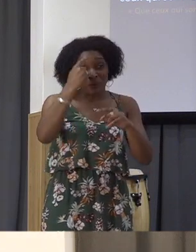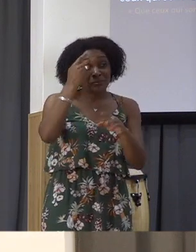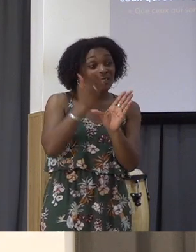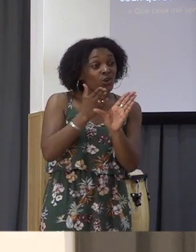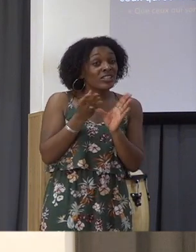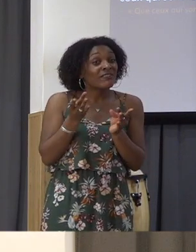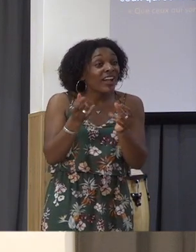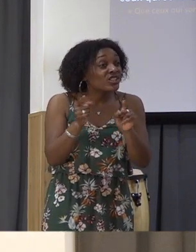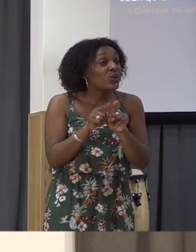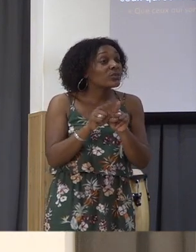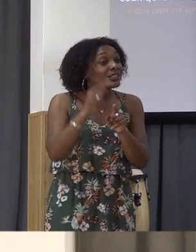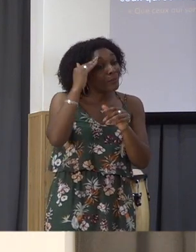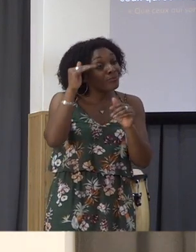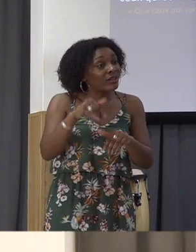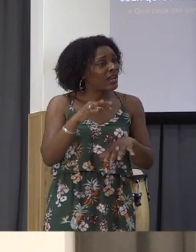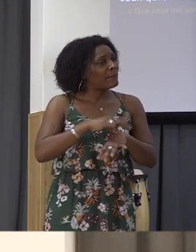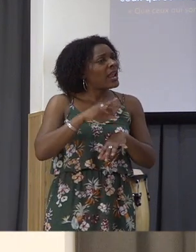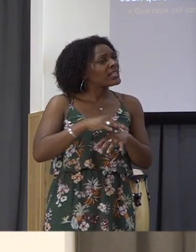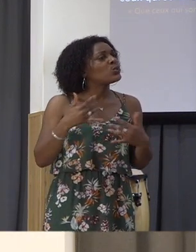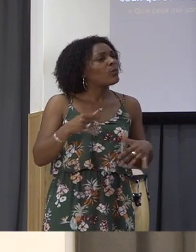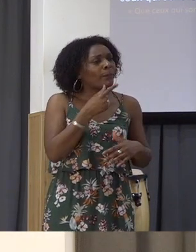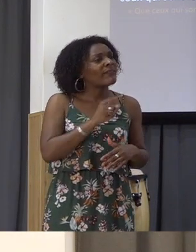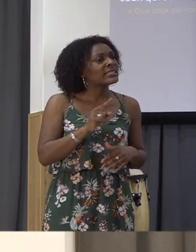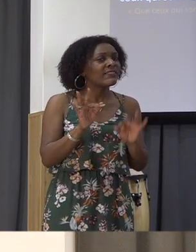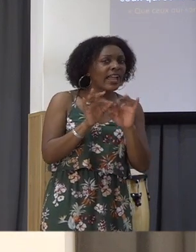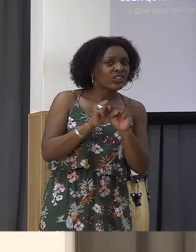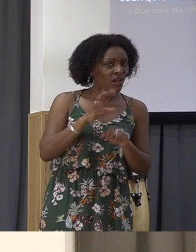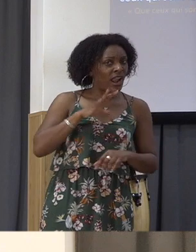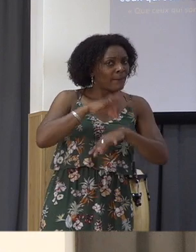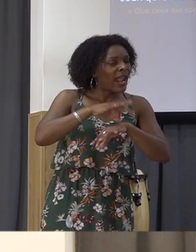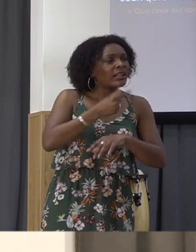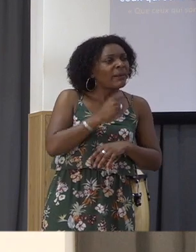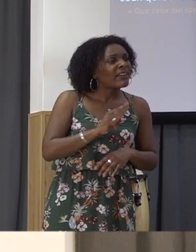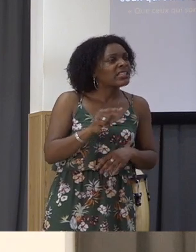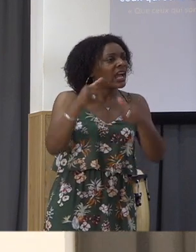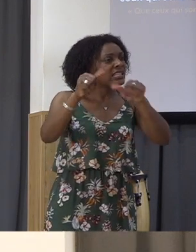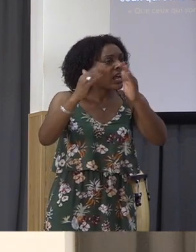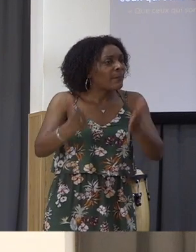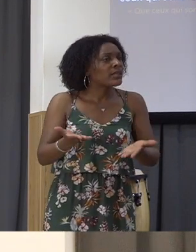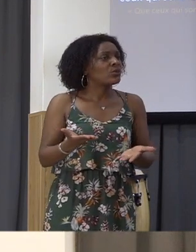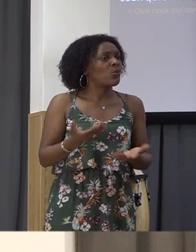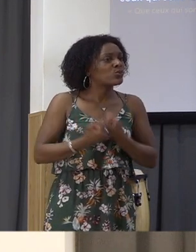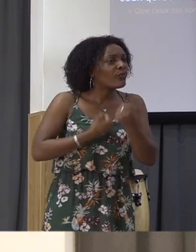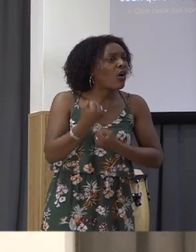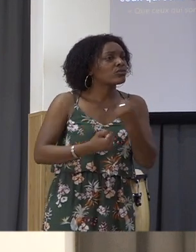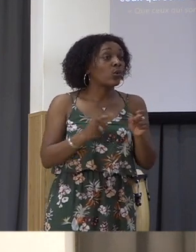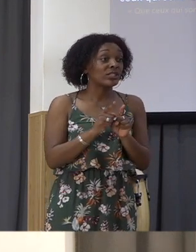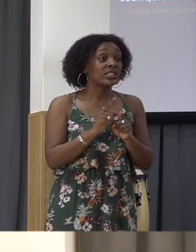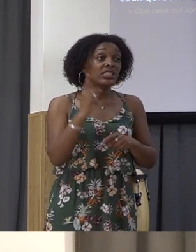psychologiquement. Donc la maladie est une situation de fragilité. On peut être en difficulté parce qu'on est